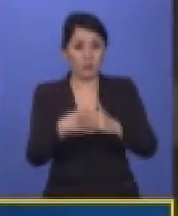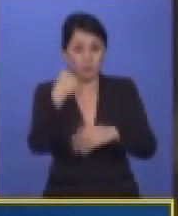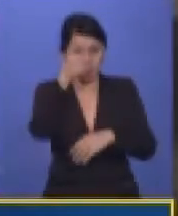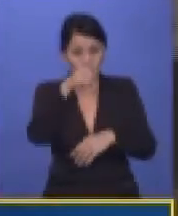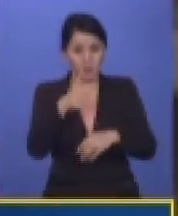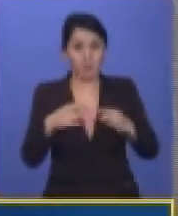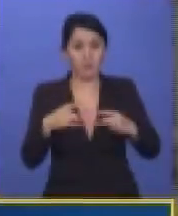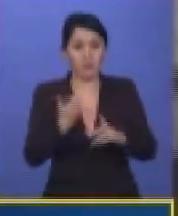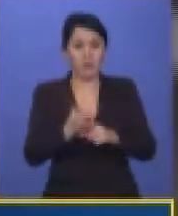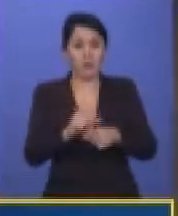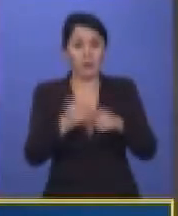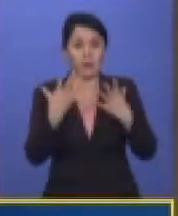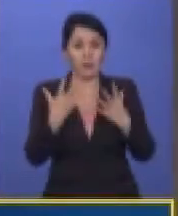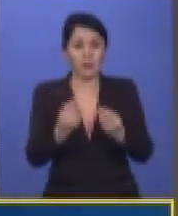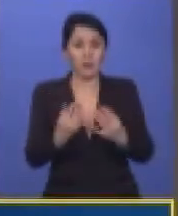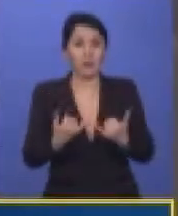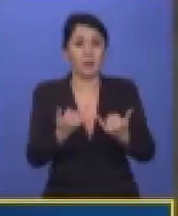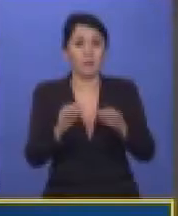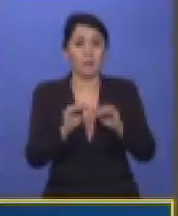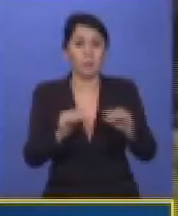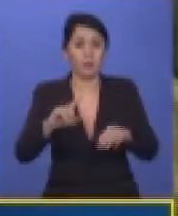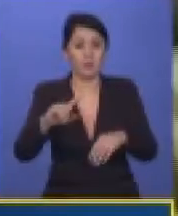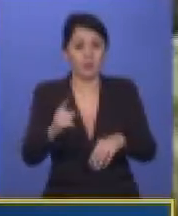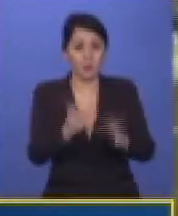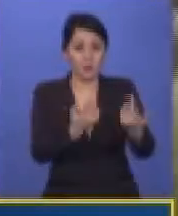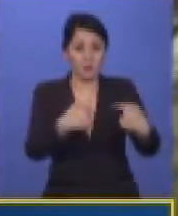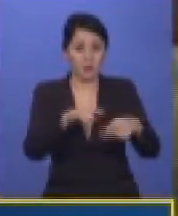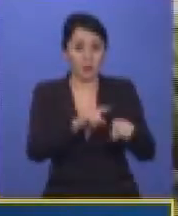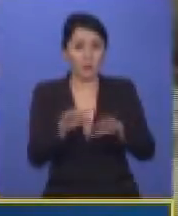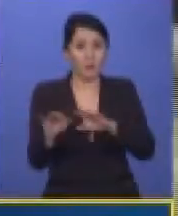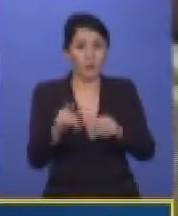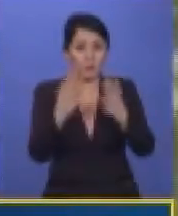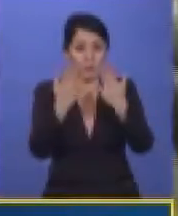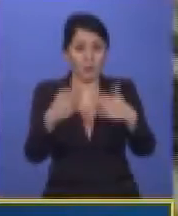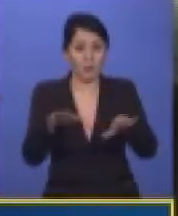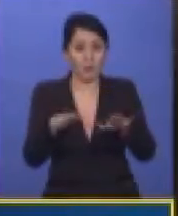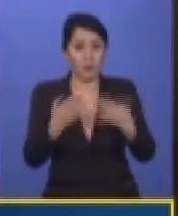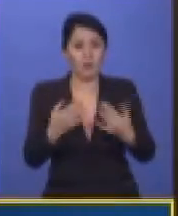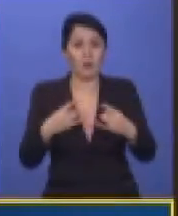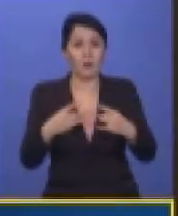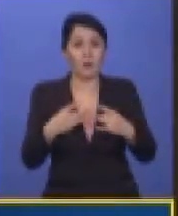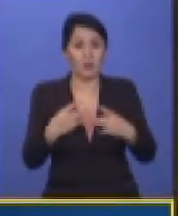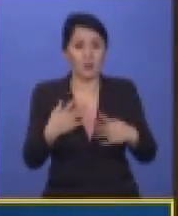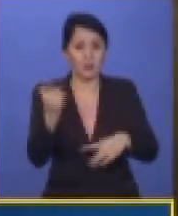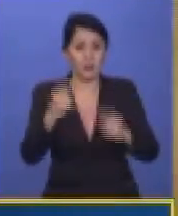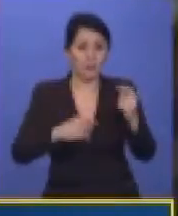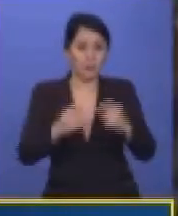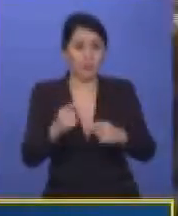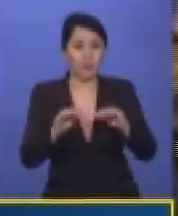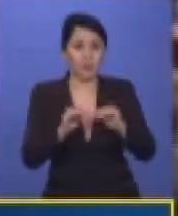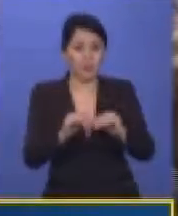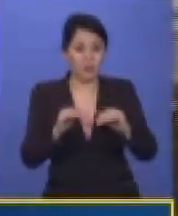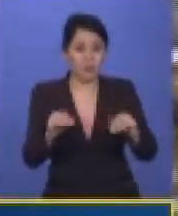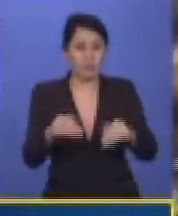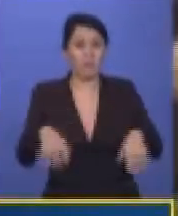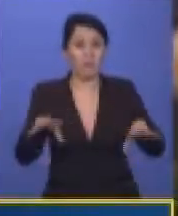к новогодним событиям. В этот день для детей впервые была организована президентская елка. На праздничное мероприятие съехались дети и